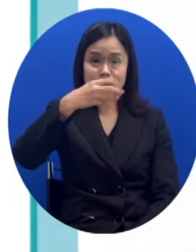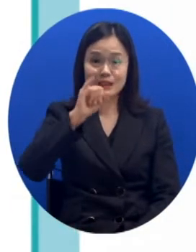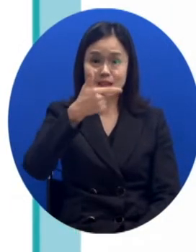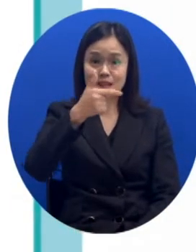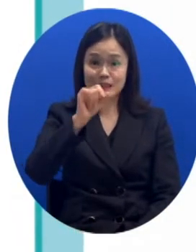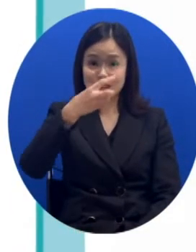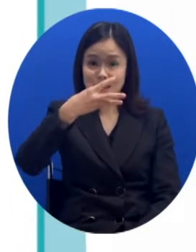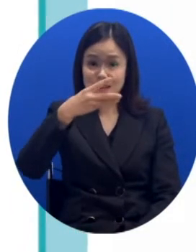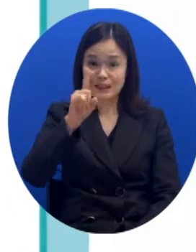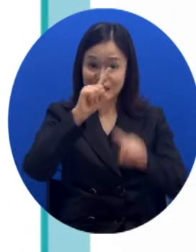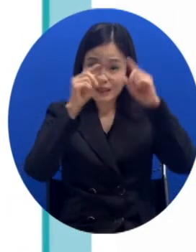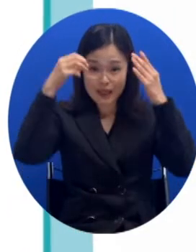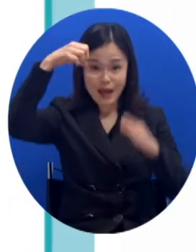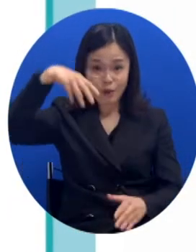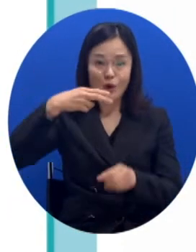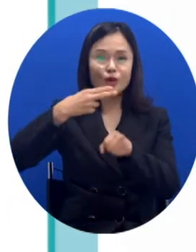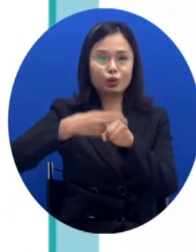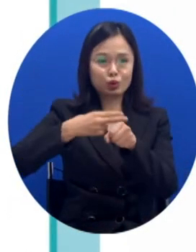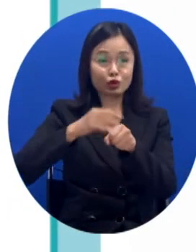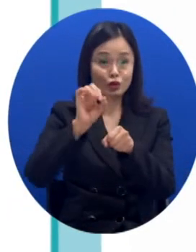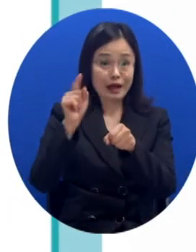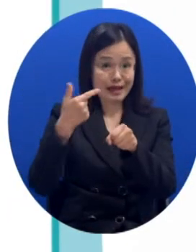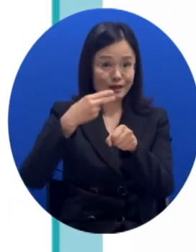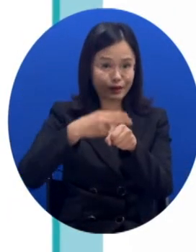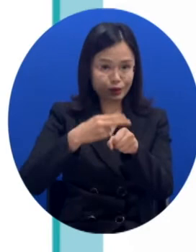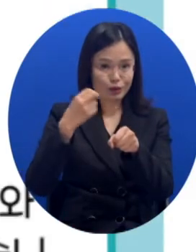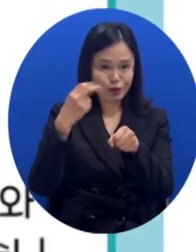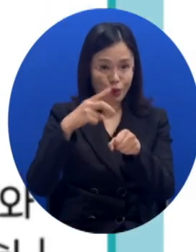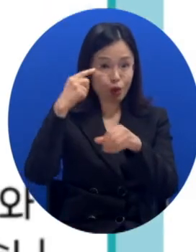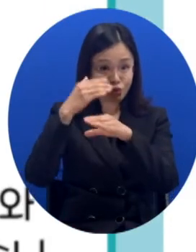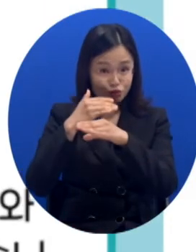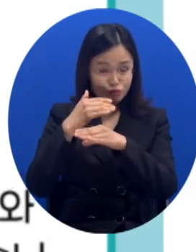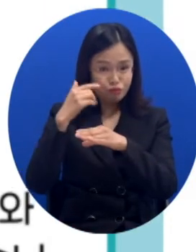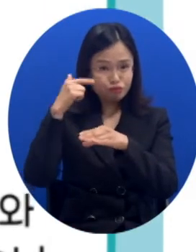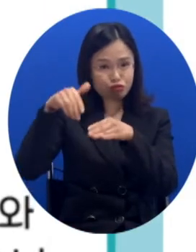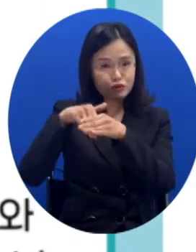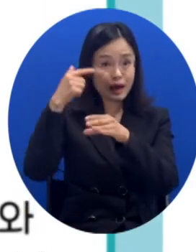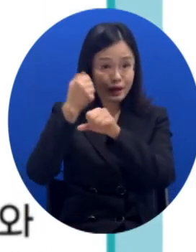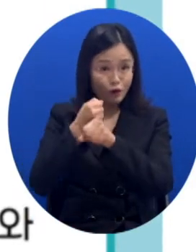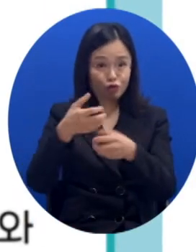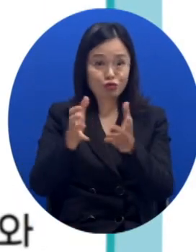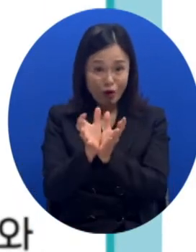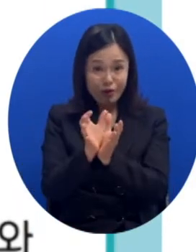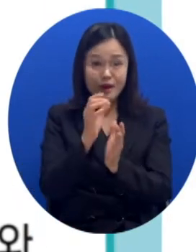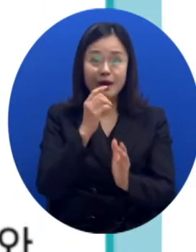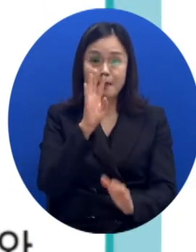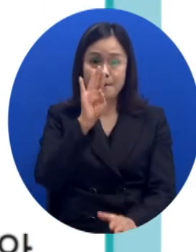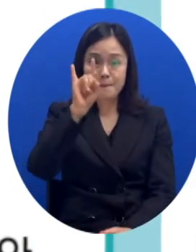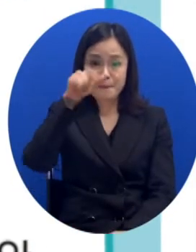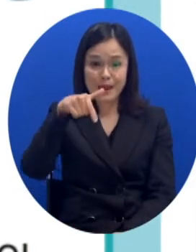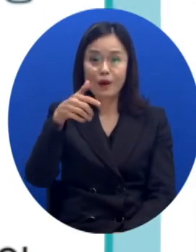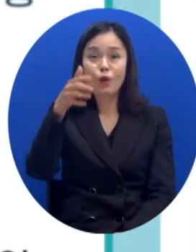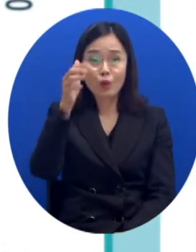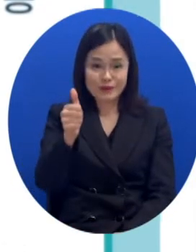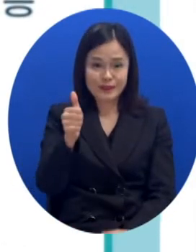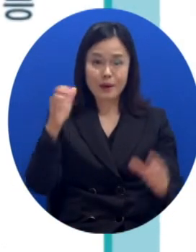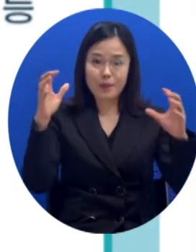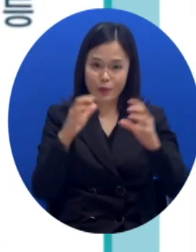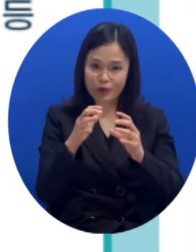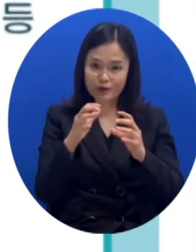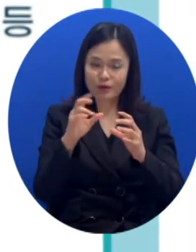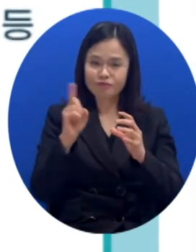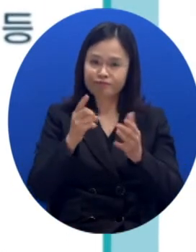안 덕원 교수와 문화 선교 연구원 백과 훈 원장이 문화 신학적 관점에서 의 방안을 제시할